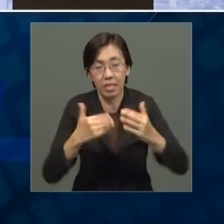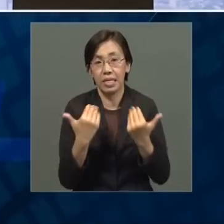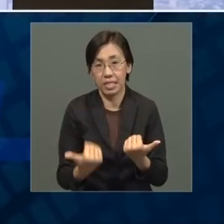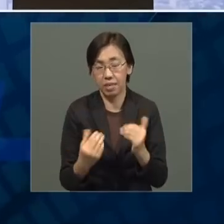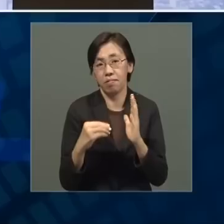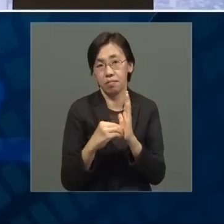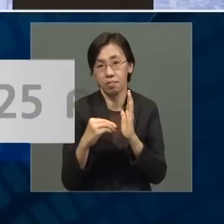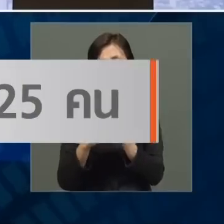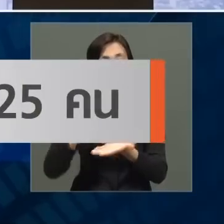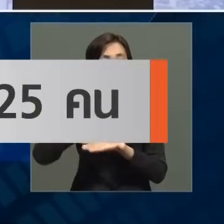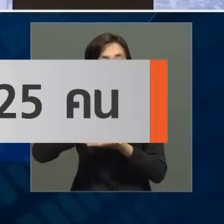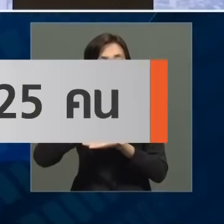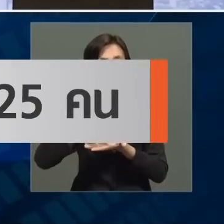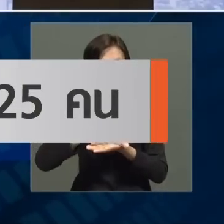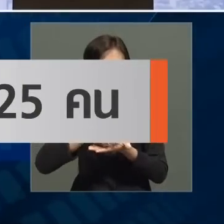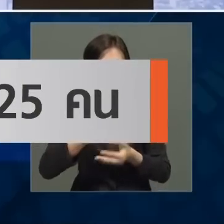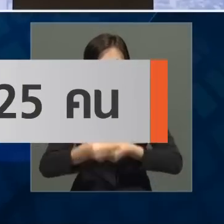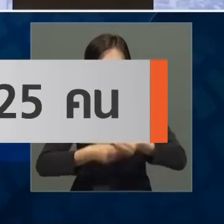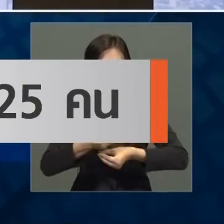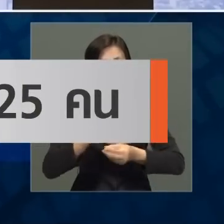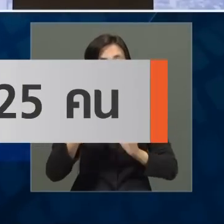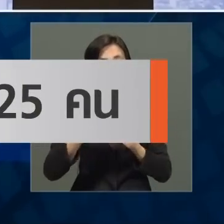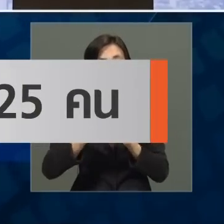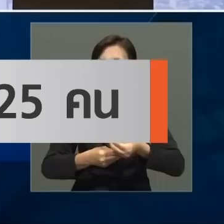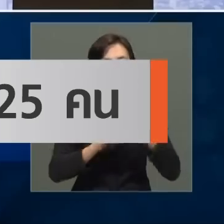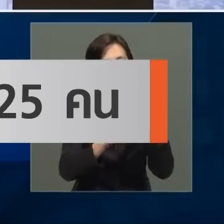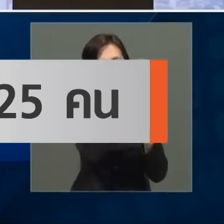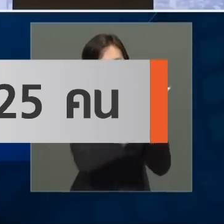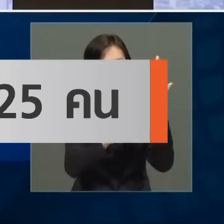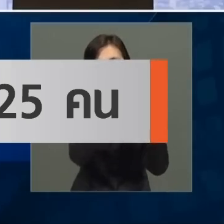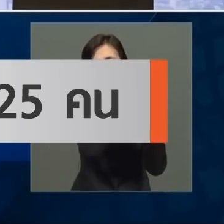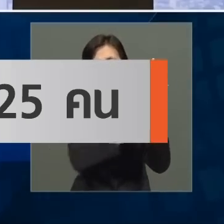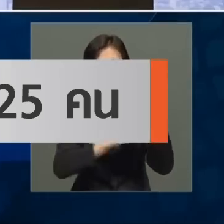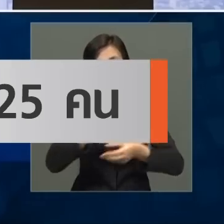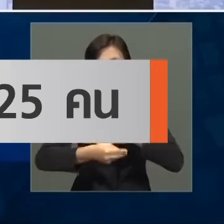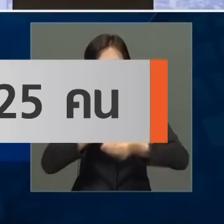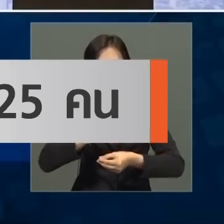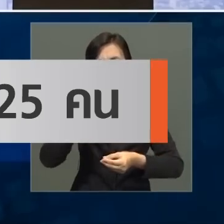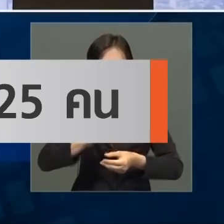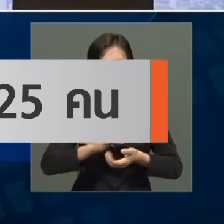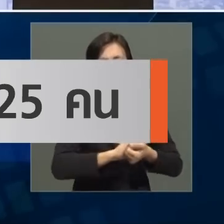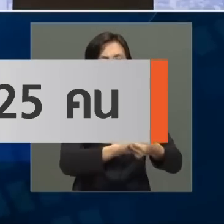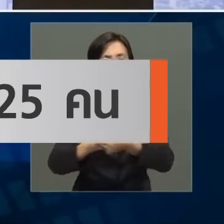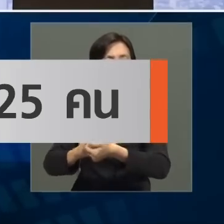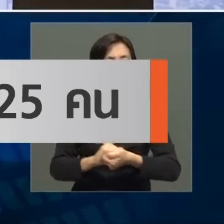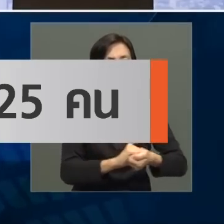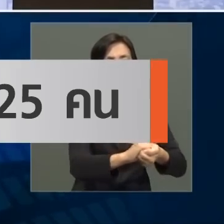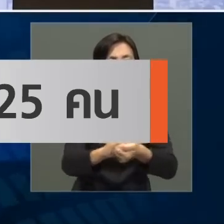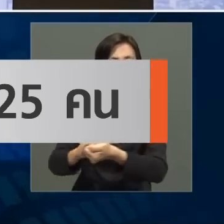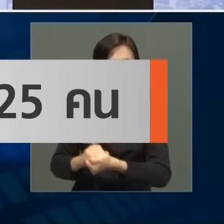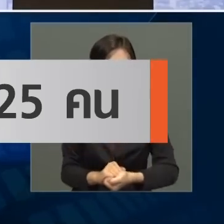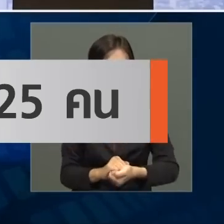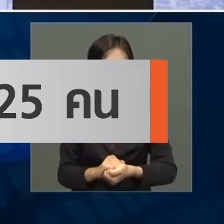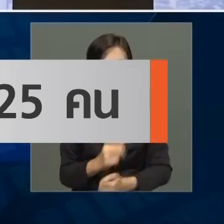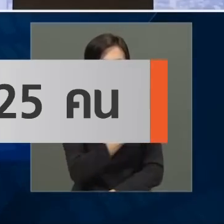ศปภรายงานว่ายอดเพิ่มเติมวันนี้ก็คือนครปฐม 13รายทำให้นครปฐมพบผู้ติดเชื้อที่